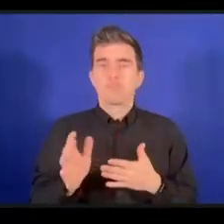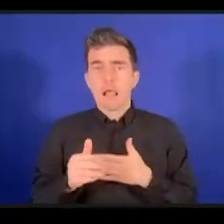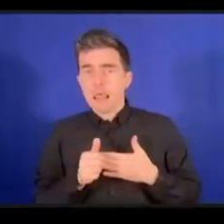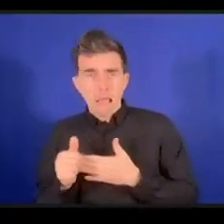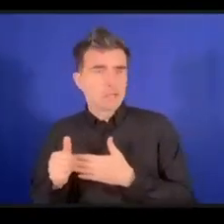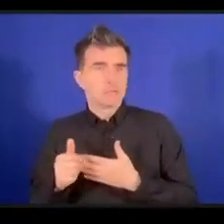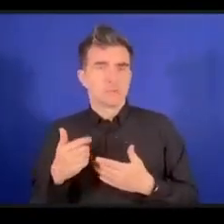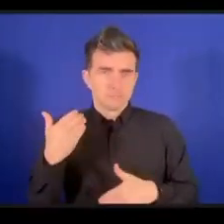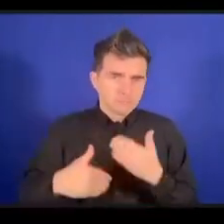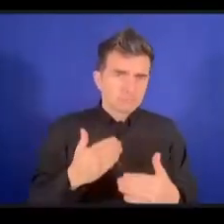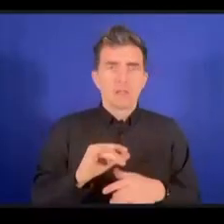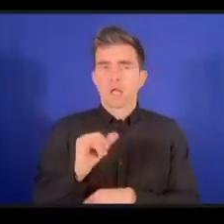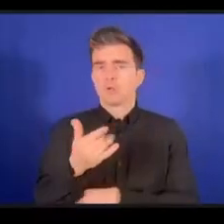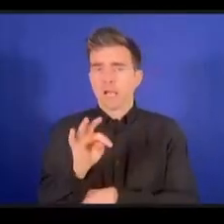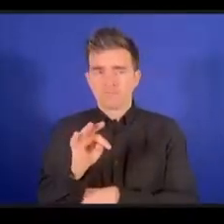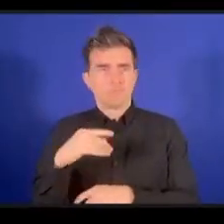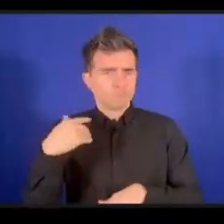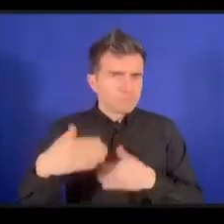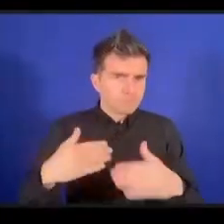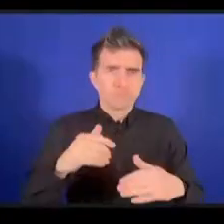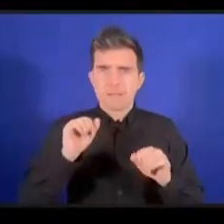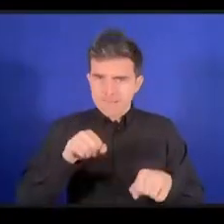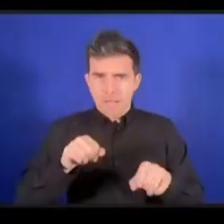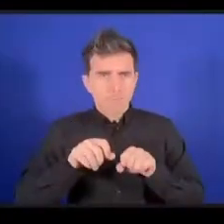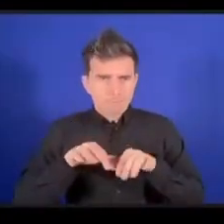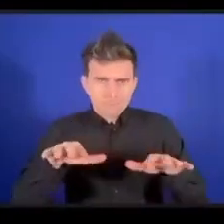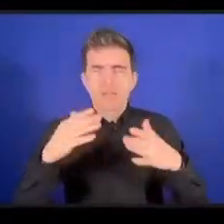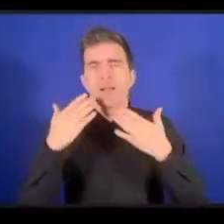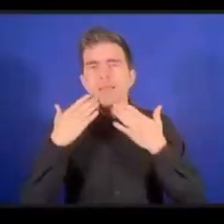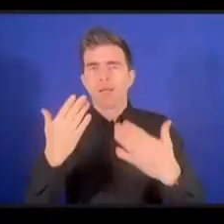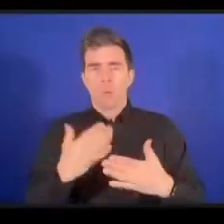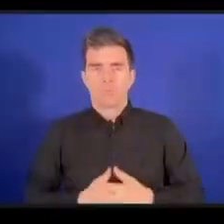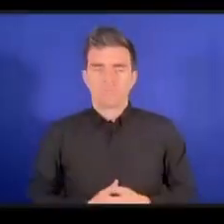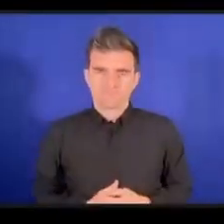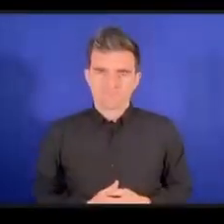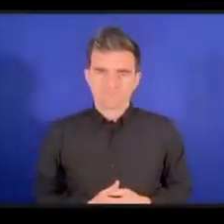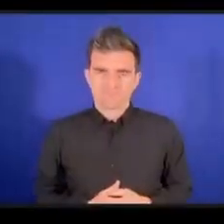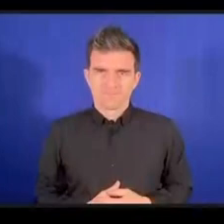量的工作。谢谢大家的听讲。谢谢 Rajendra，